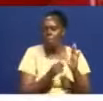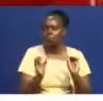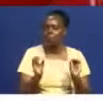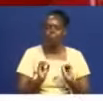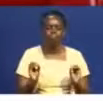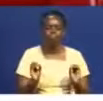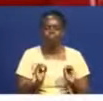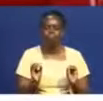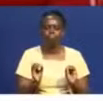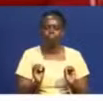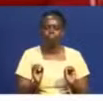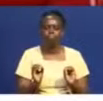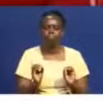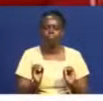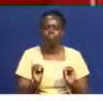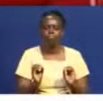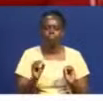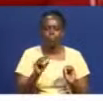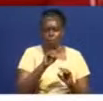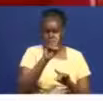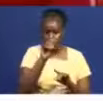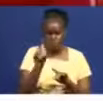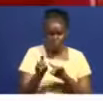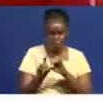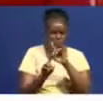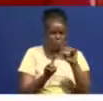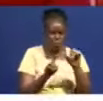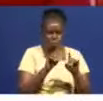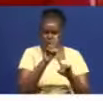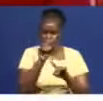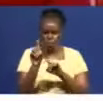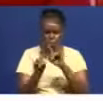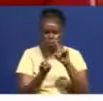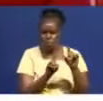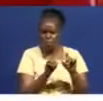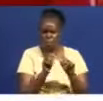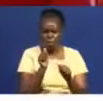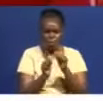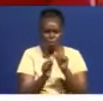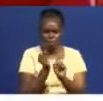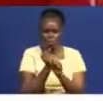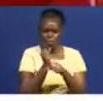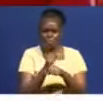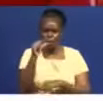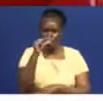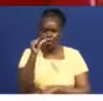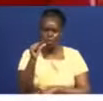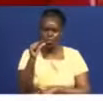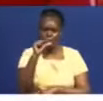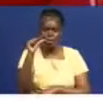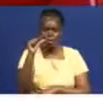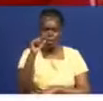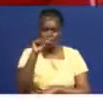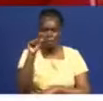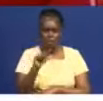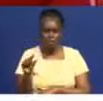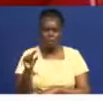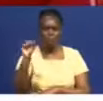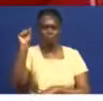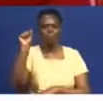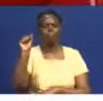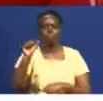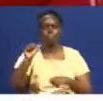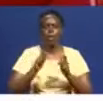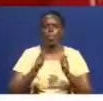ndiyo katika na miongoni masuala tata ambayo yalifanya vijana wetu kwenda kwenye barabara. Baada ya jiji la